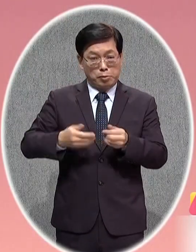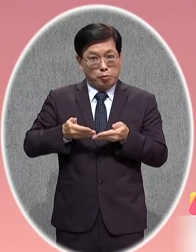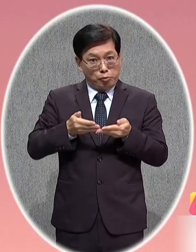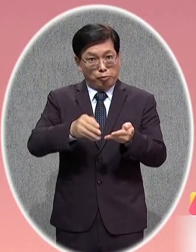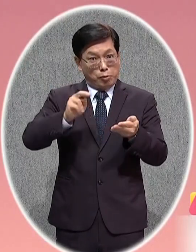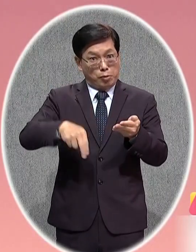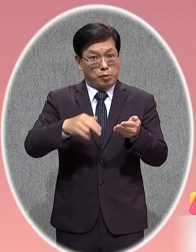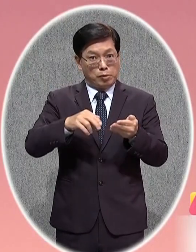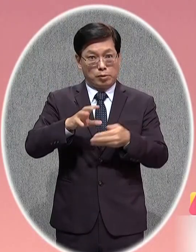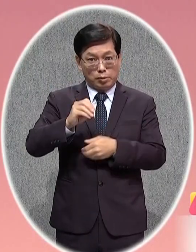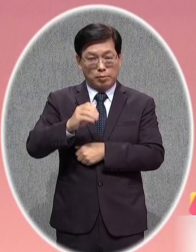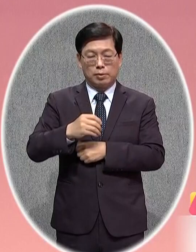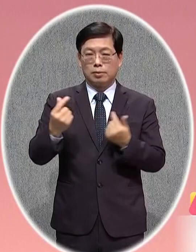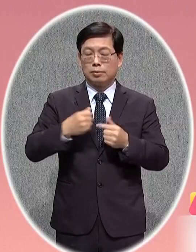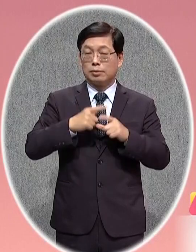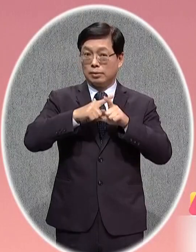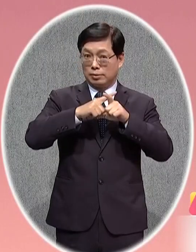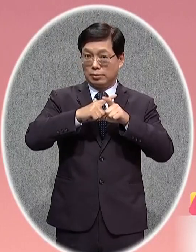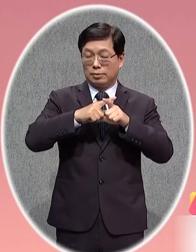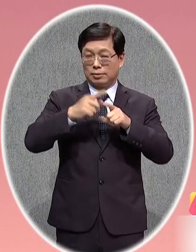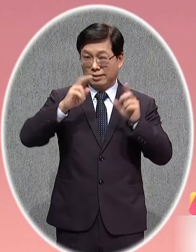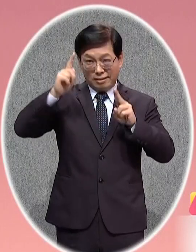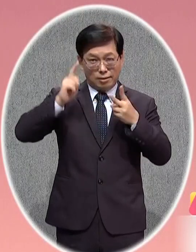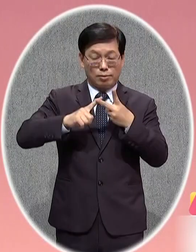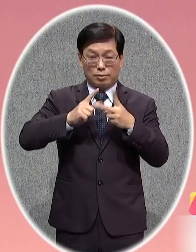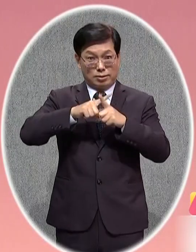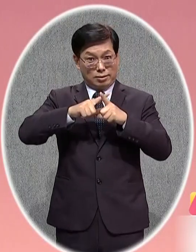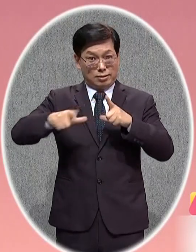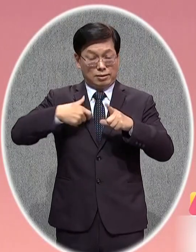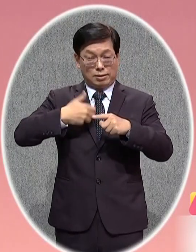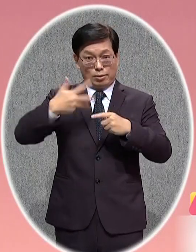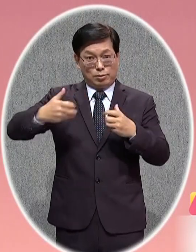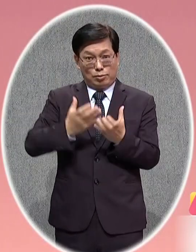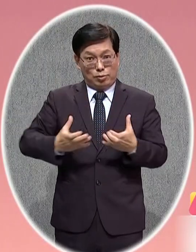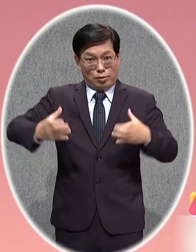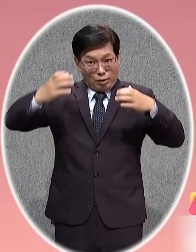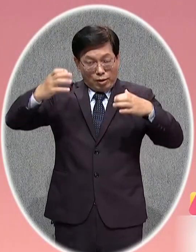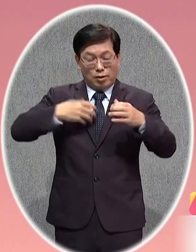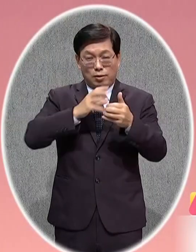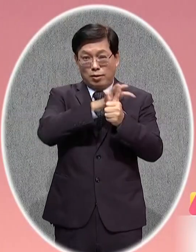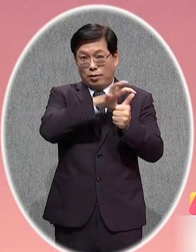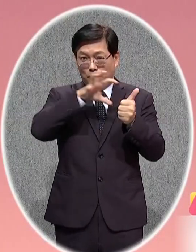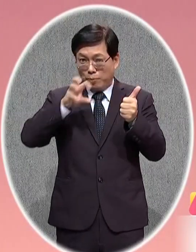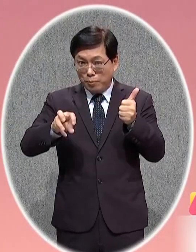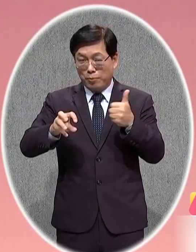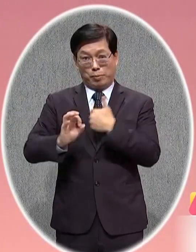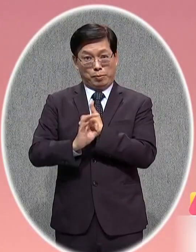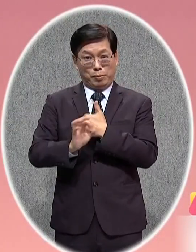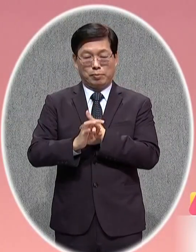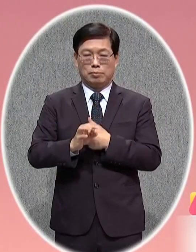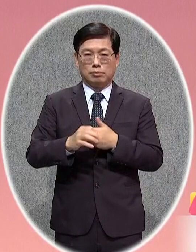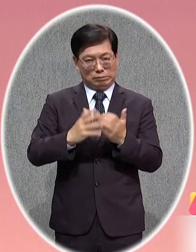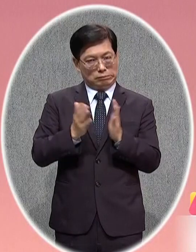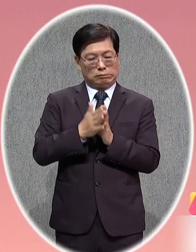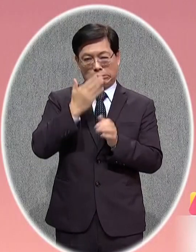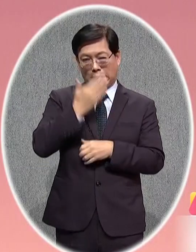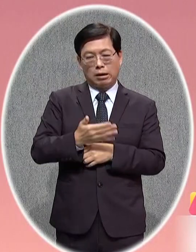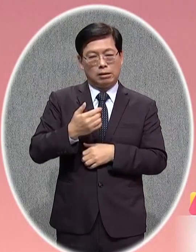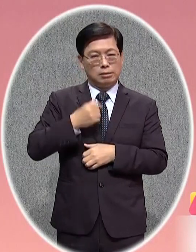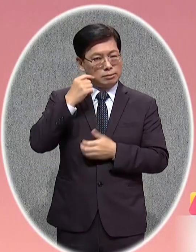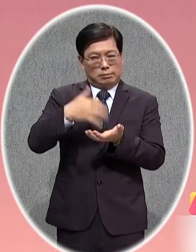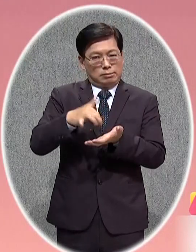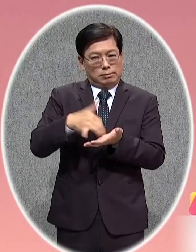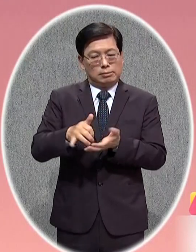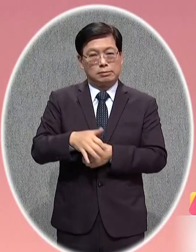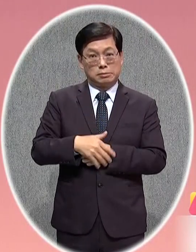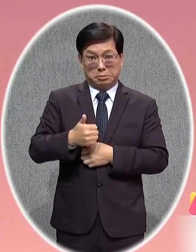是电脑的模拟或者是大水缸来进行水沟的这种实体缩小的模拟，其实都没有办法来估计